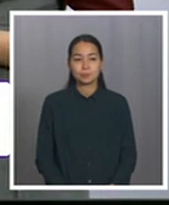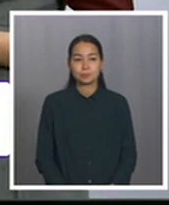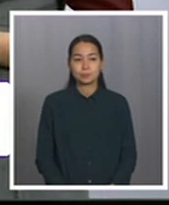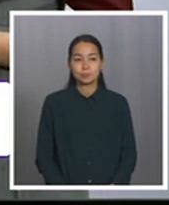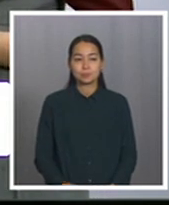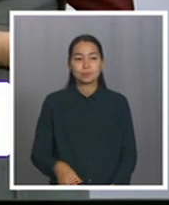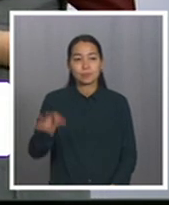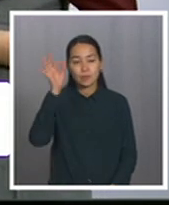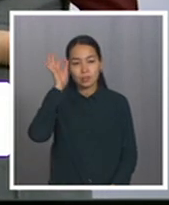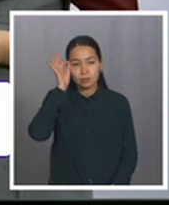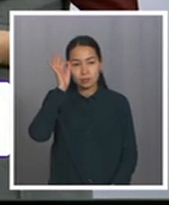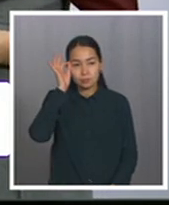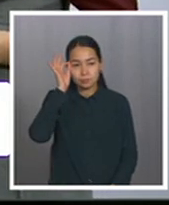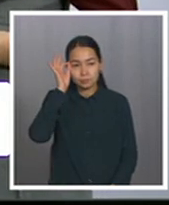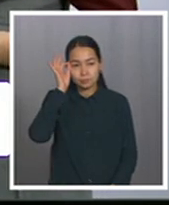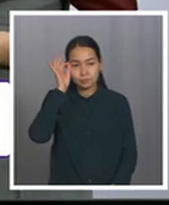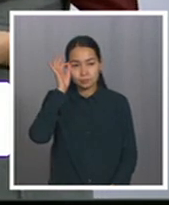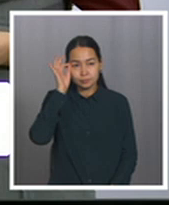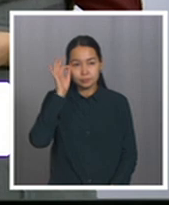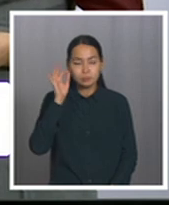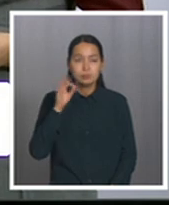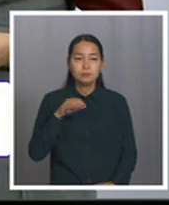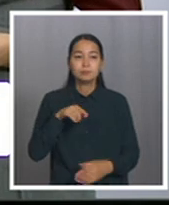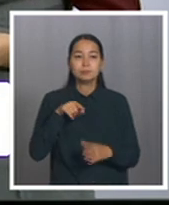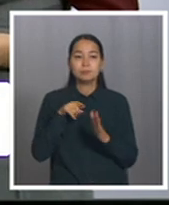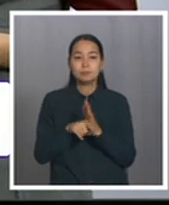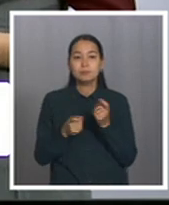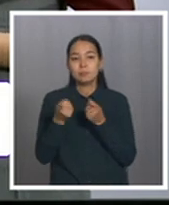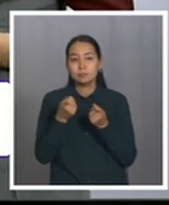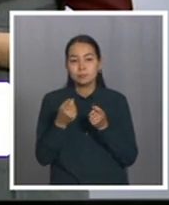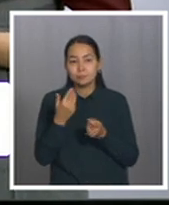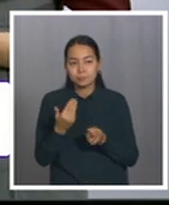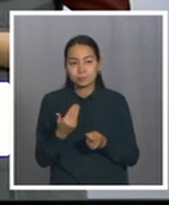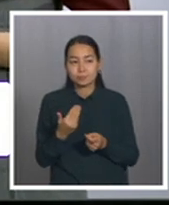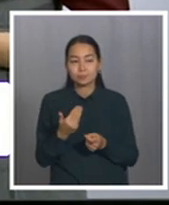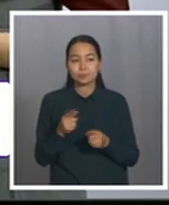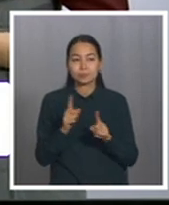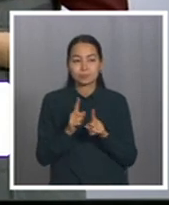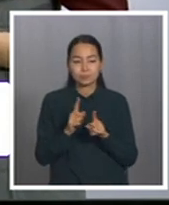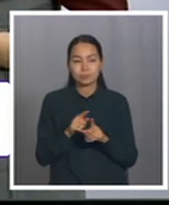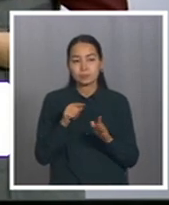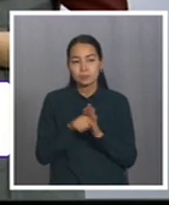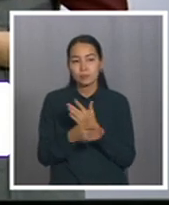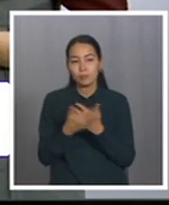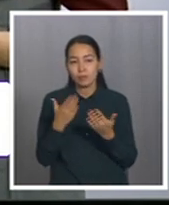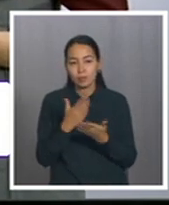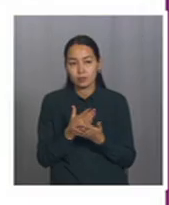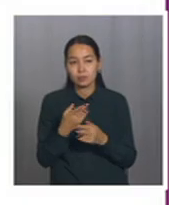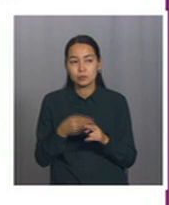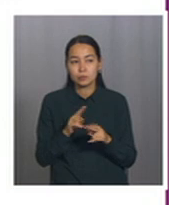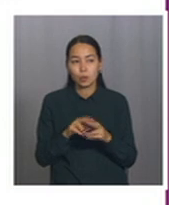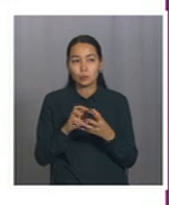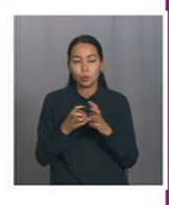Эсимизге түрөйк. Жасушанын ичинде негизинен 4 органикалык зат бар. Олар